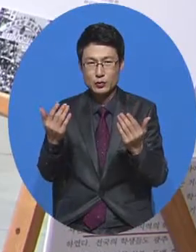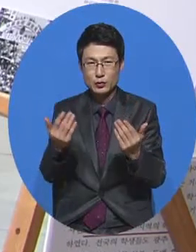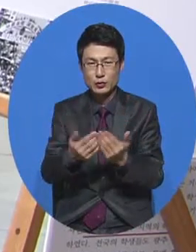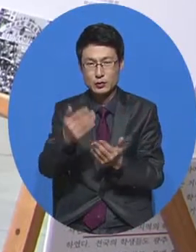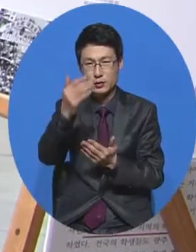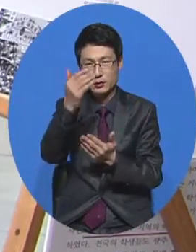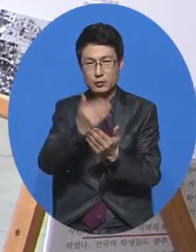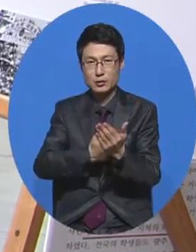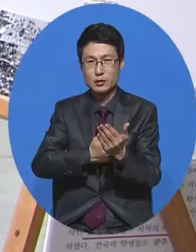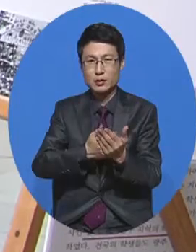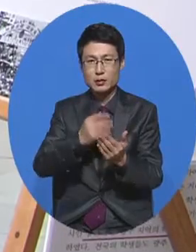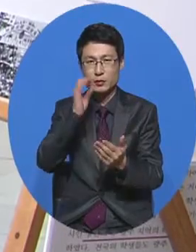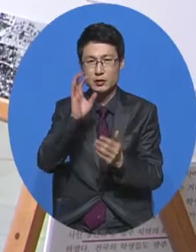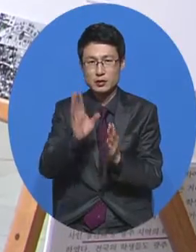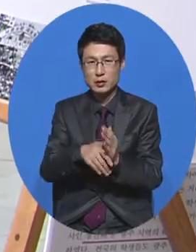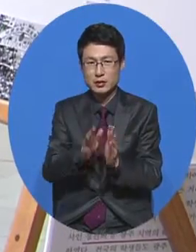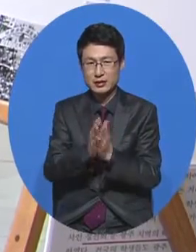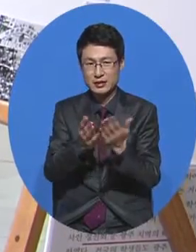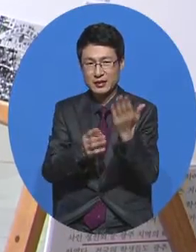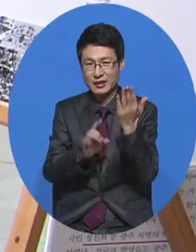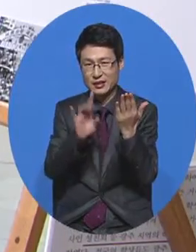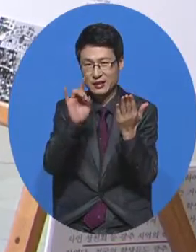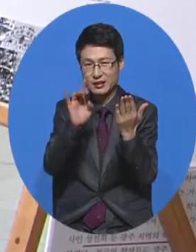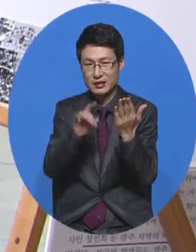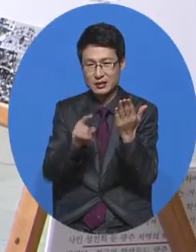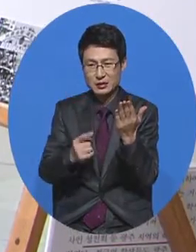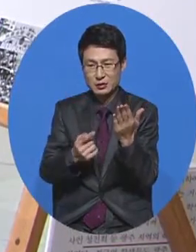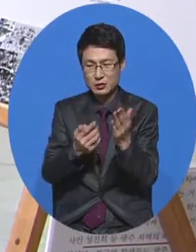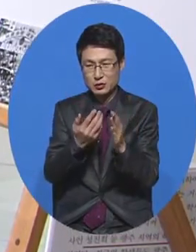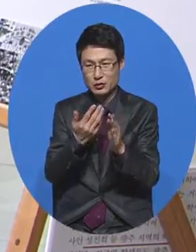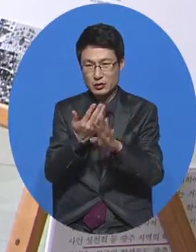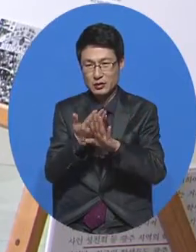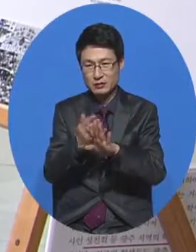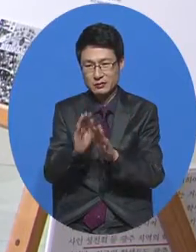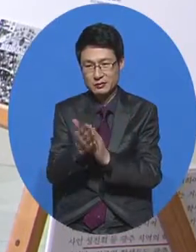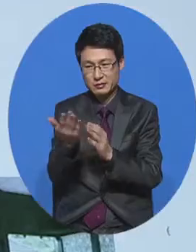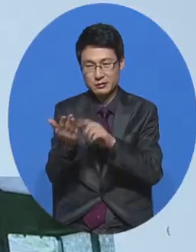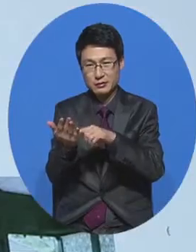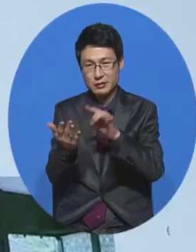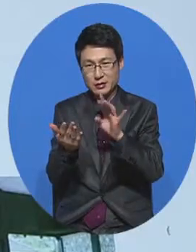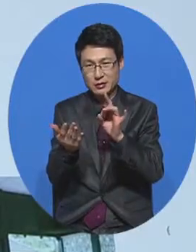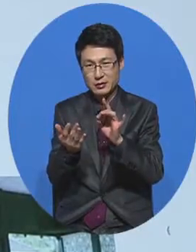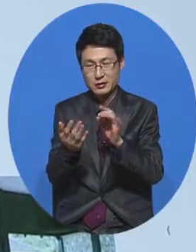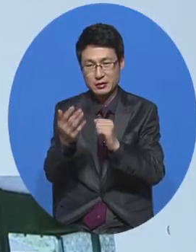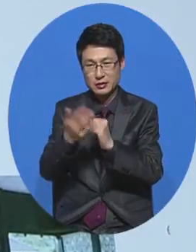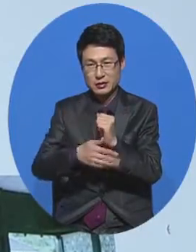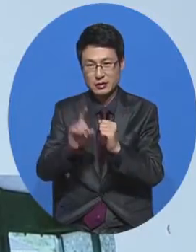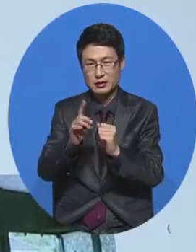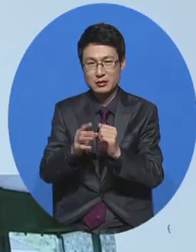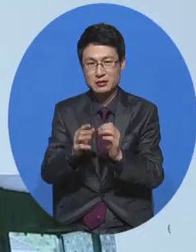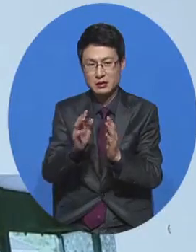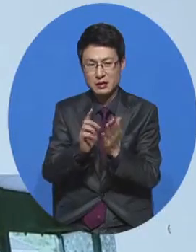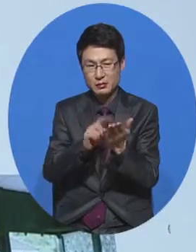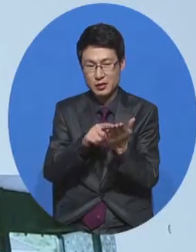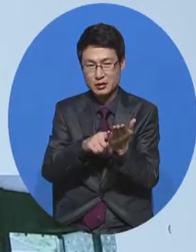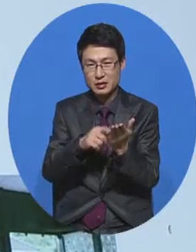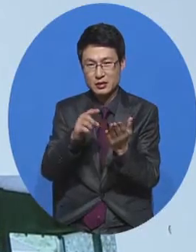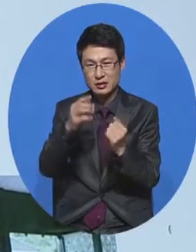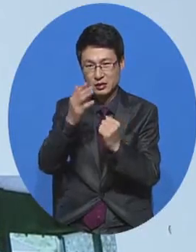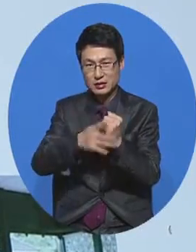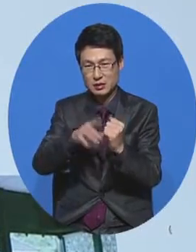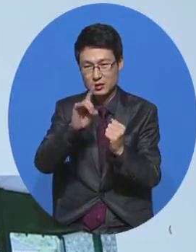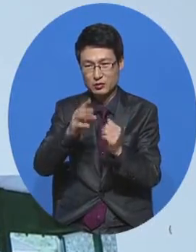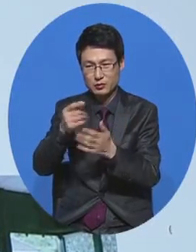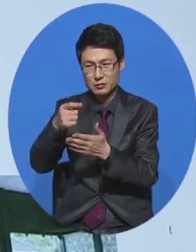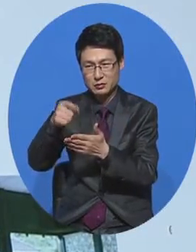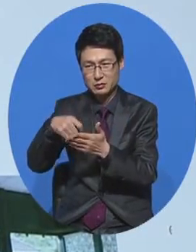내용이 한 폐지하고 다른 페이지에 사진 한장 정도 한 페이지 플러스 사진 정도로 이렇게 배정이